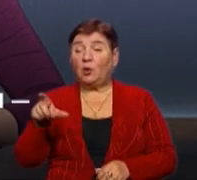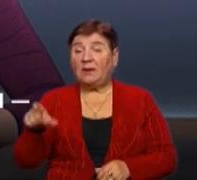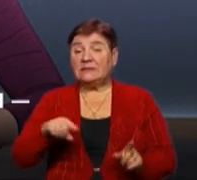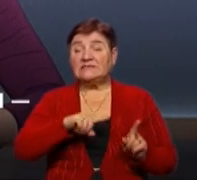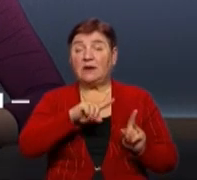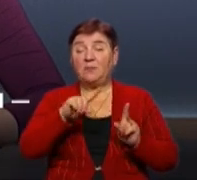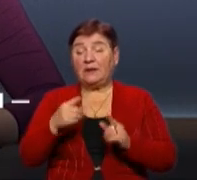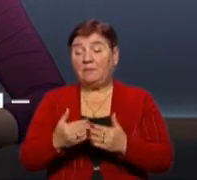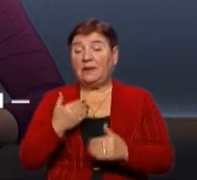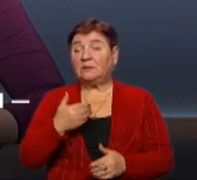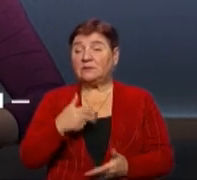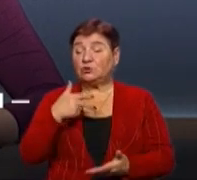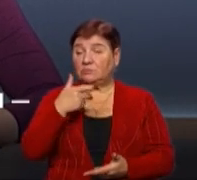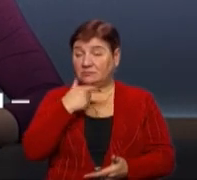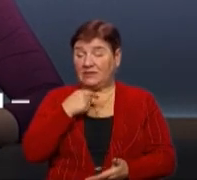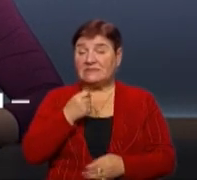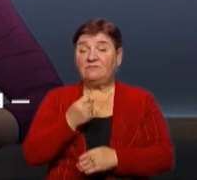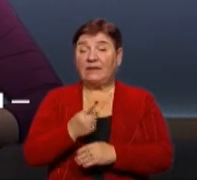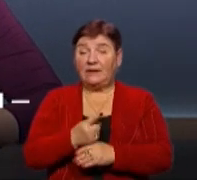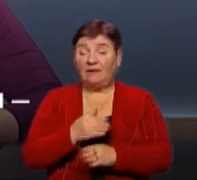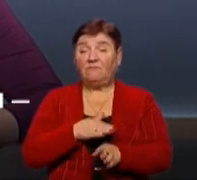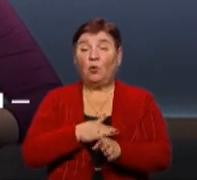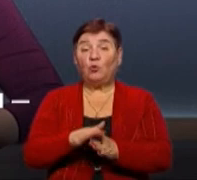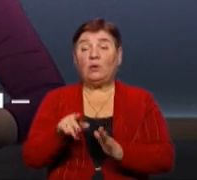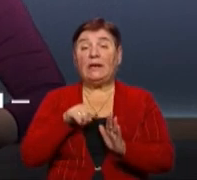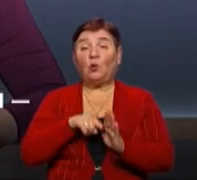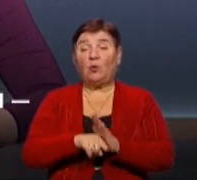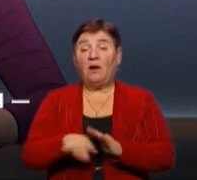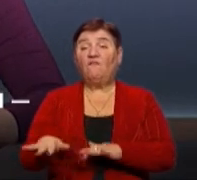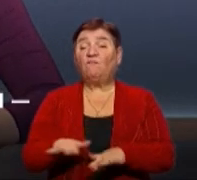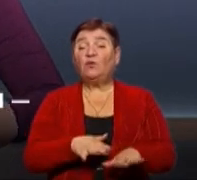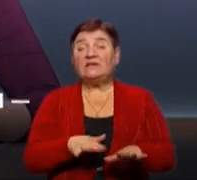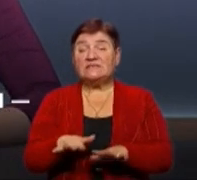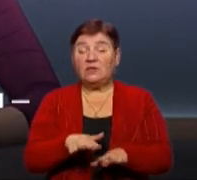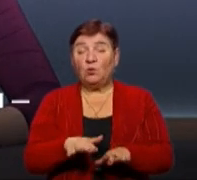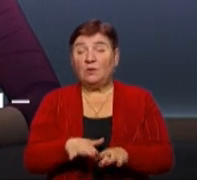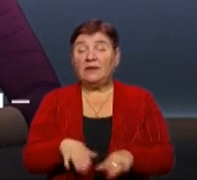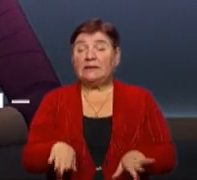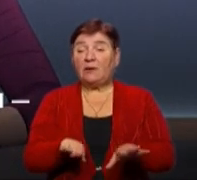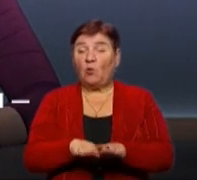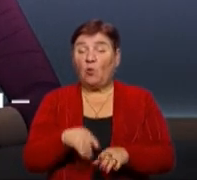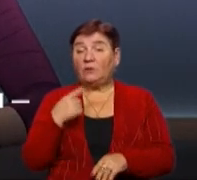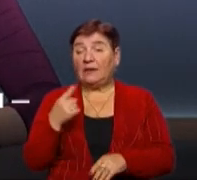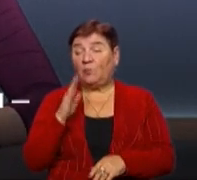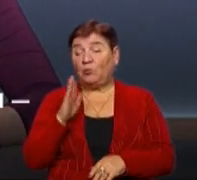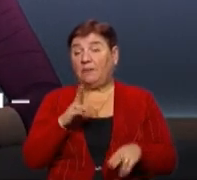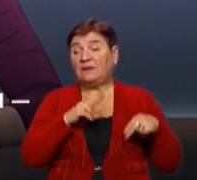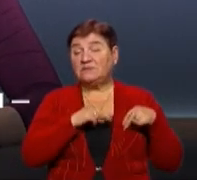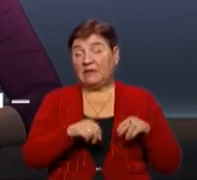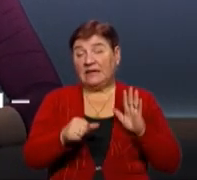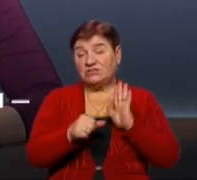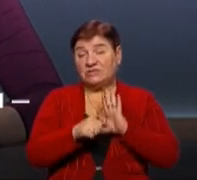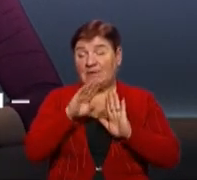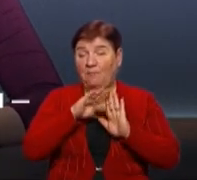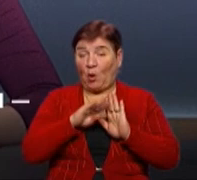громад в Закарпатті ставить перед собою завдання, і вона виконує роль, функцію комунікаційну. Однак будете працювати над